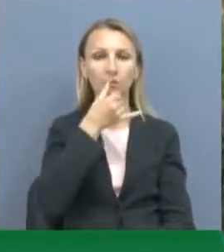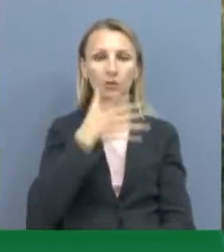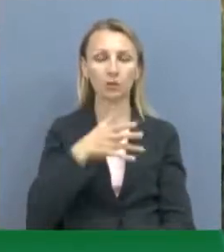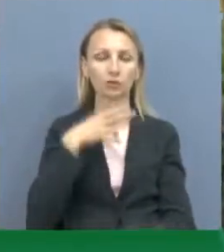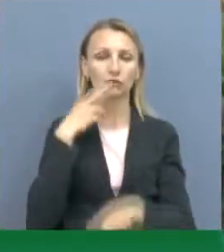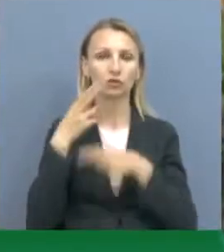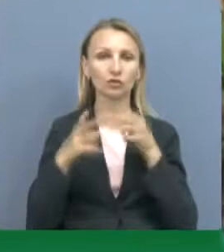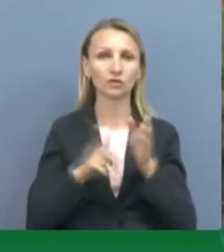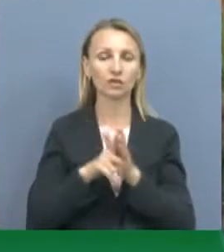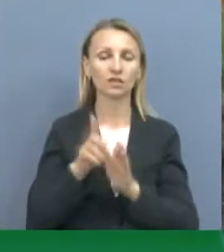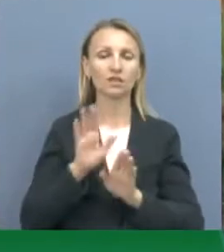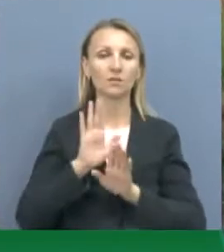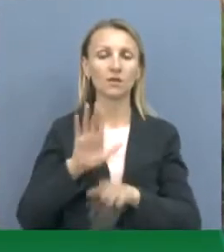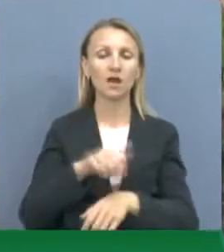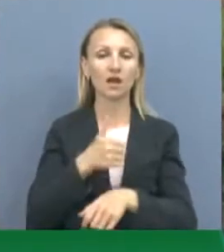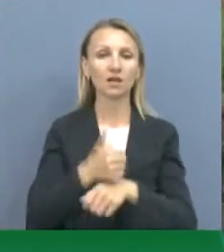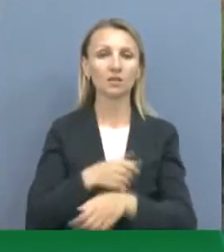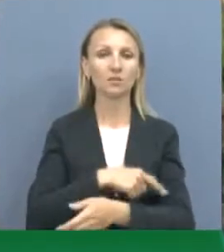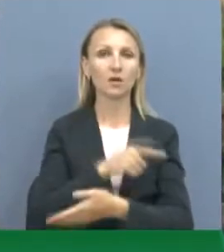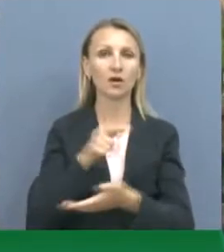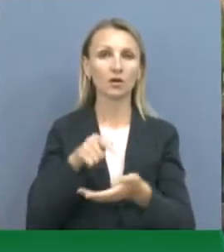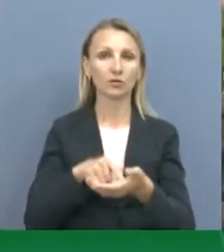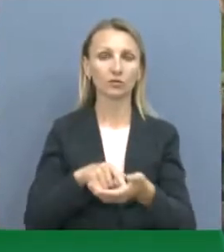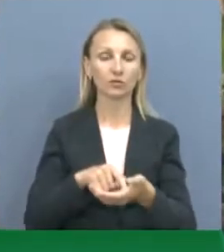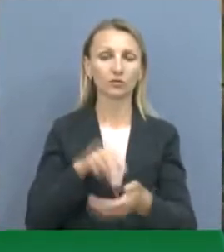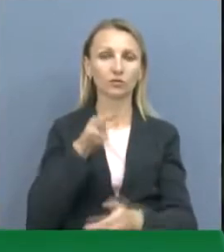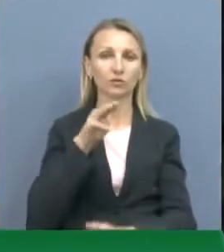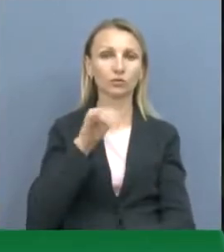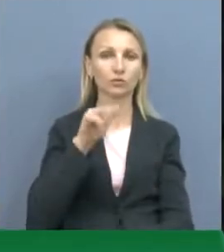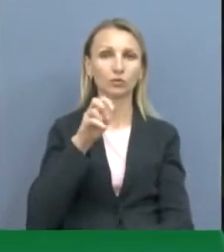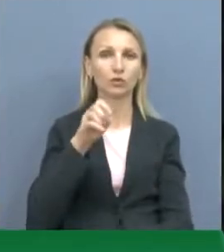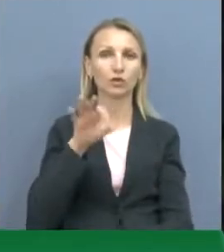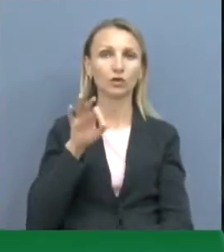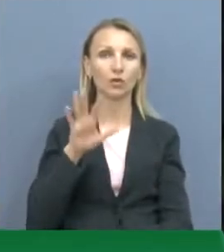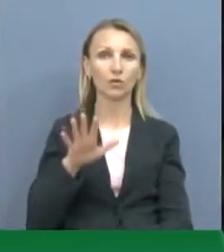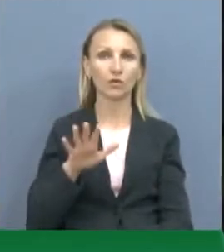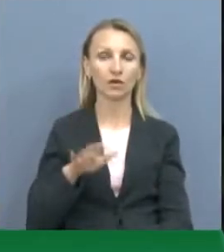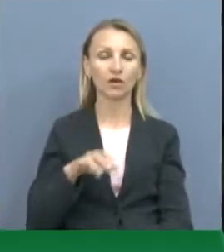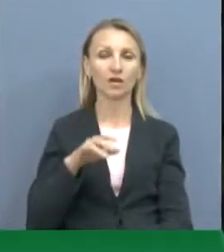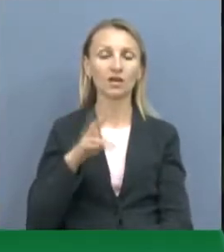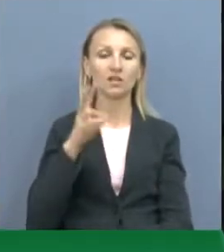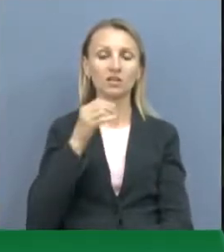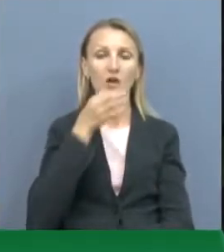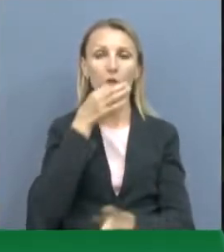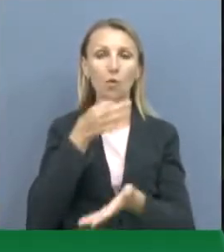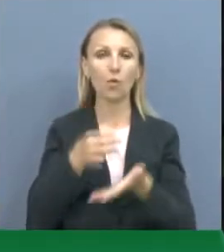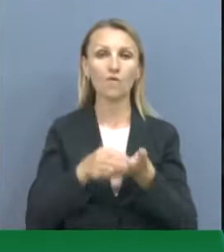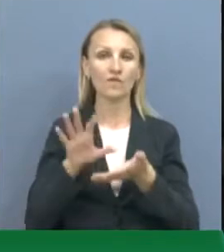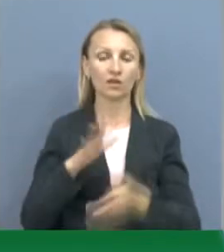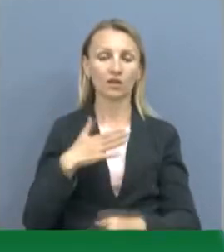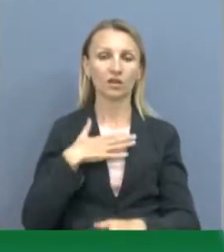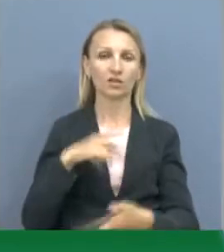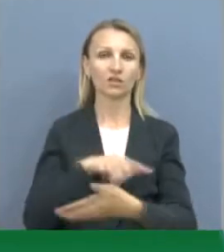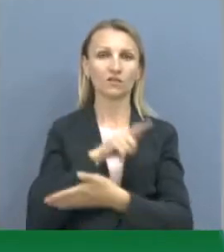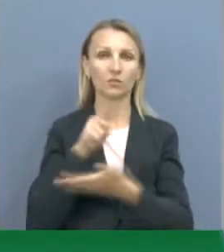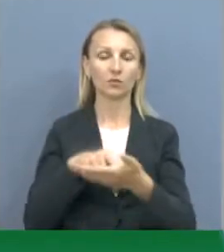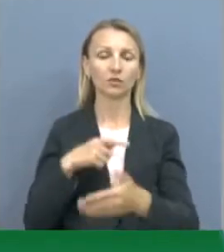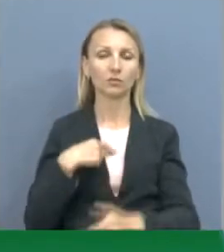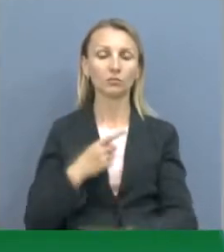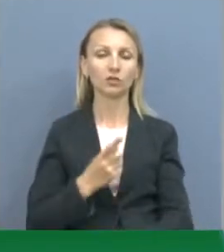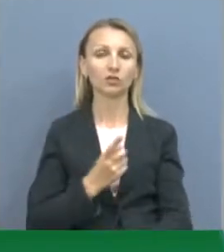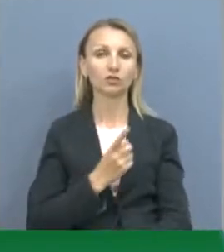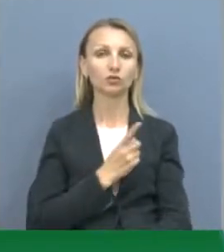сожалению, заместитель акима города Кокшетау Ербол Тулеов из-за занятости не ответил на наши вопросы. Нам пришлось ждать ответа